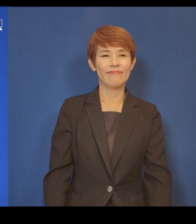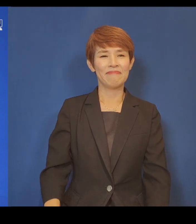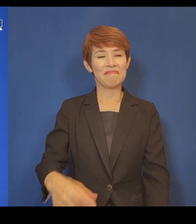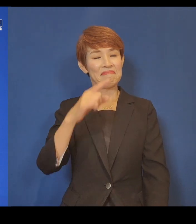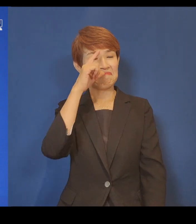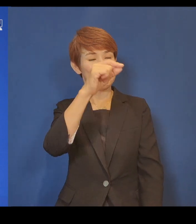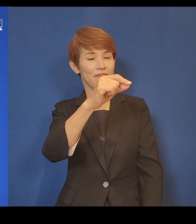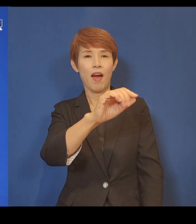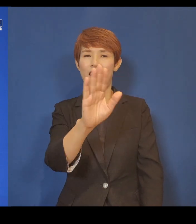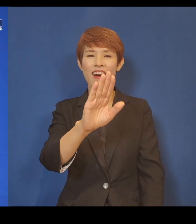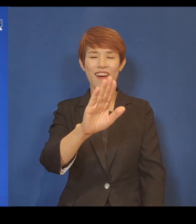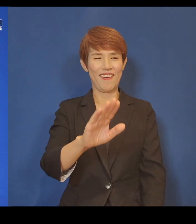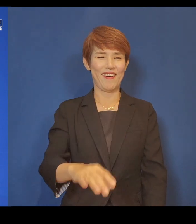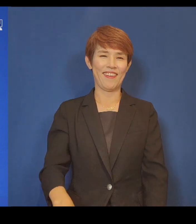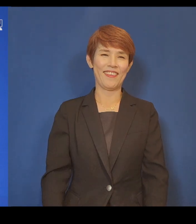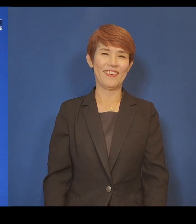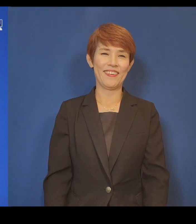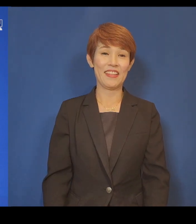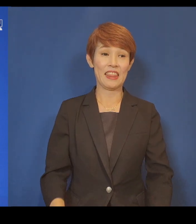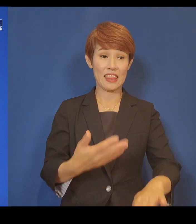남을 알로 보지 않아요.